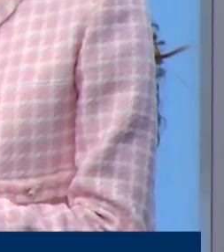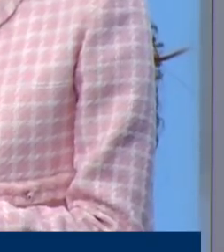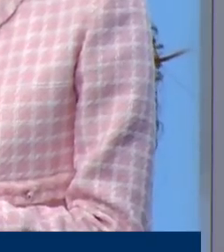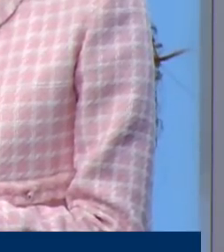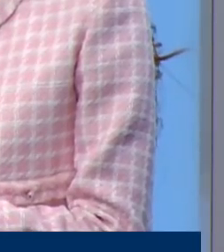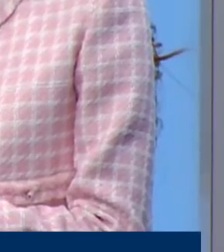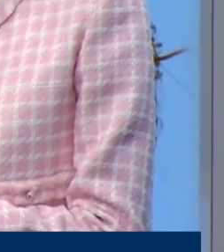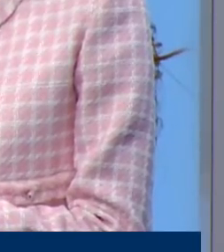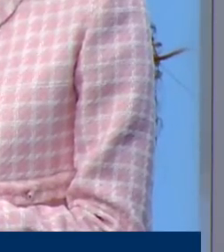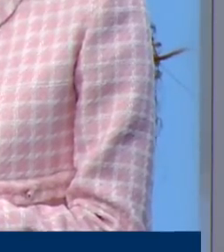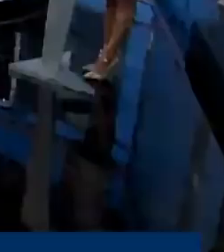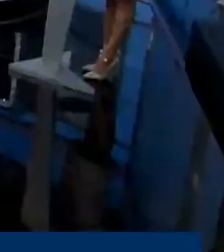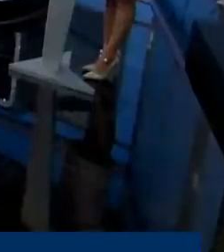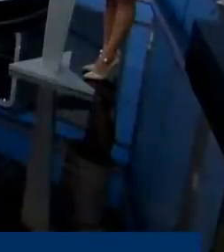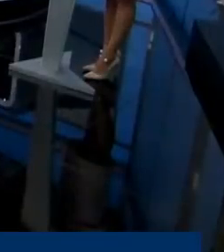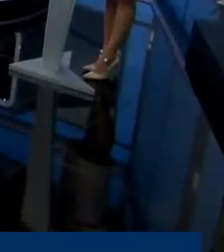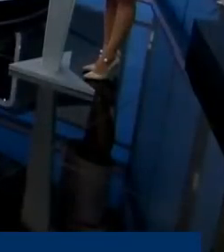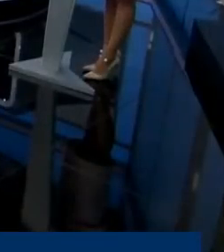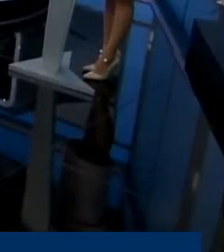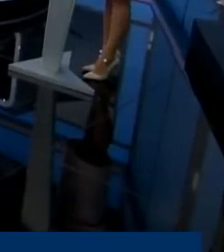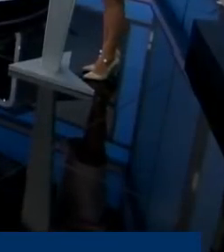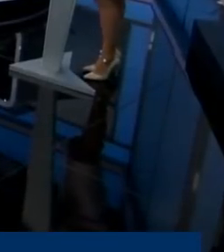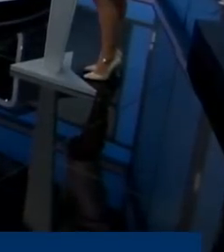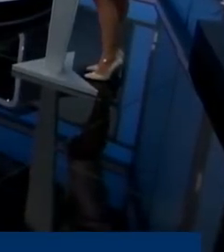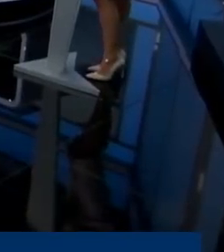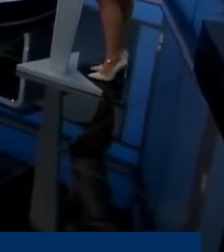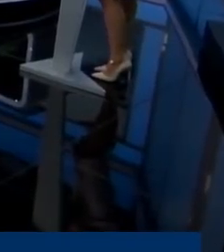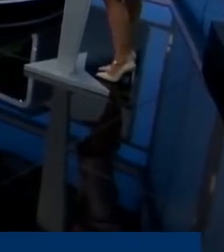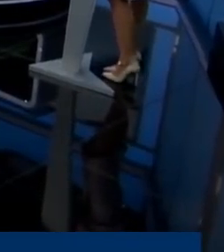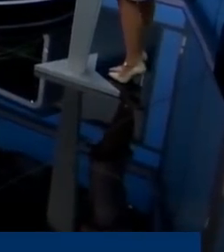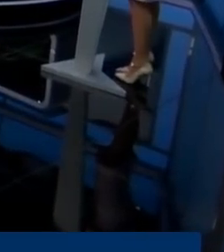бізге әсер етпей қоймайтын сөзсіз. Өте өзекті тақырып. Олай болса, сізді өзіңізге